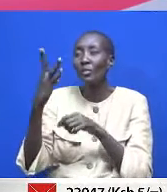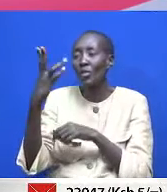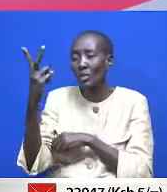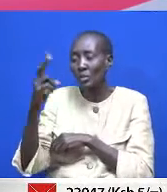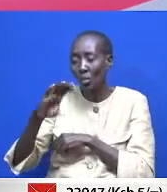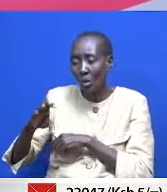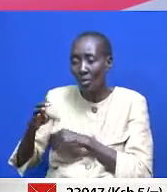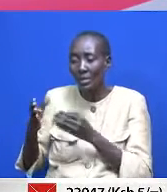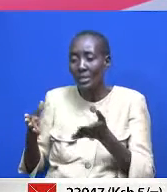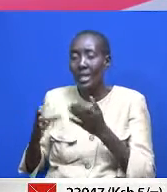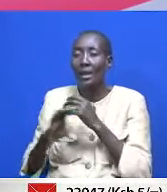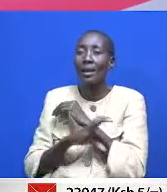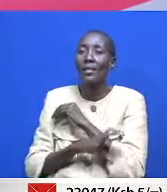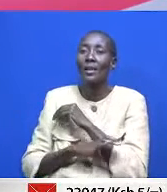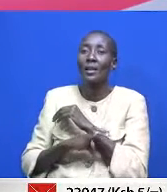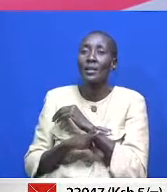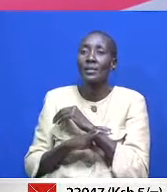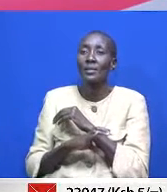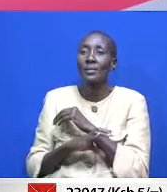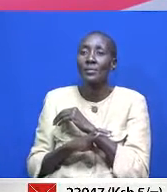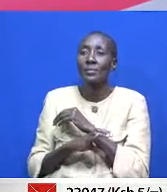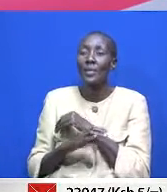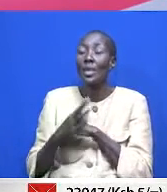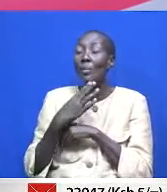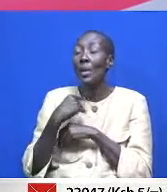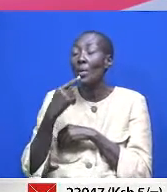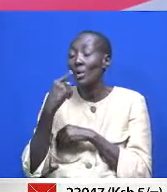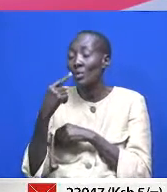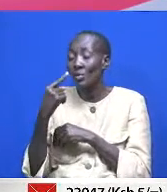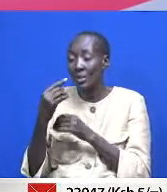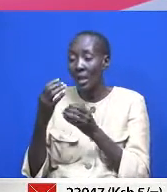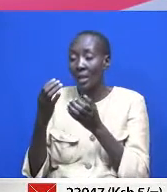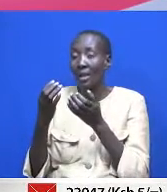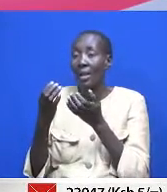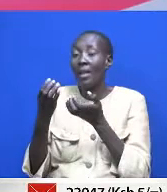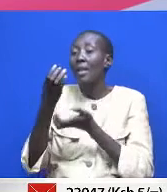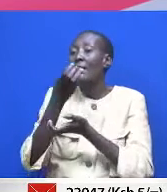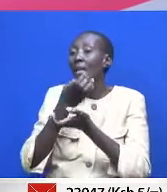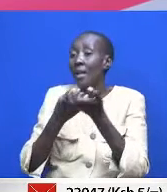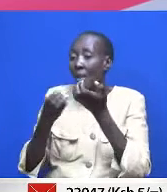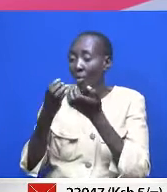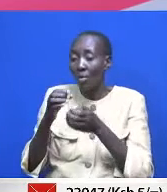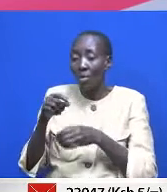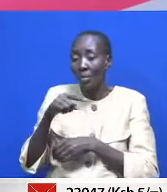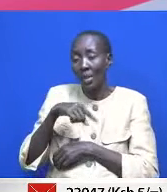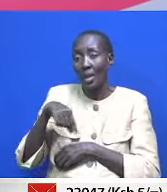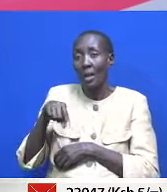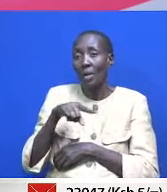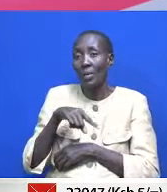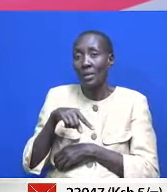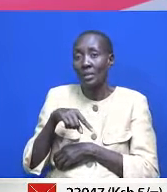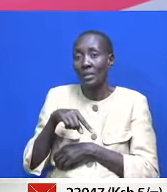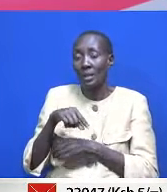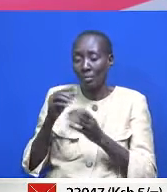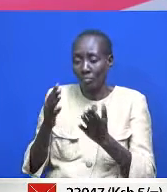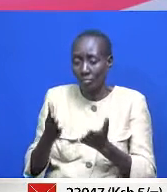Na ile jambo ambalo ningependa kusema ni kwamba uchumi wetu inaendelea